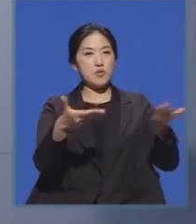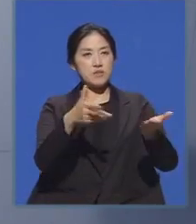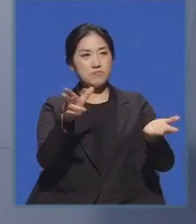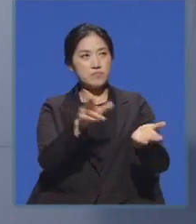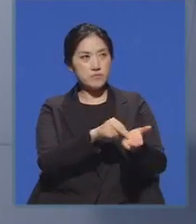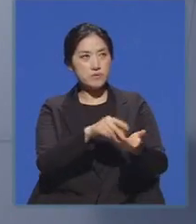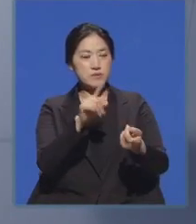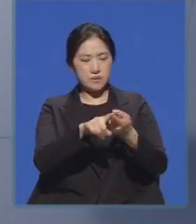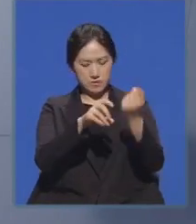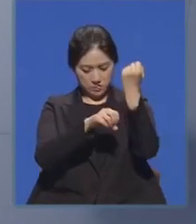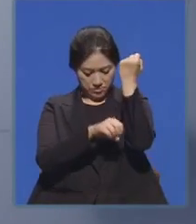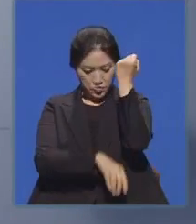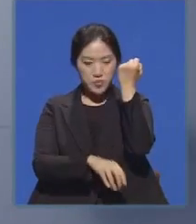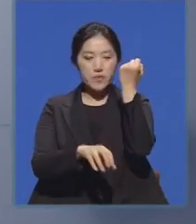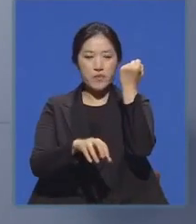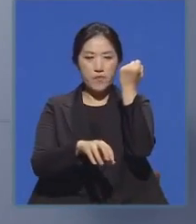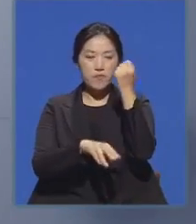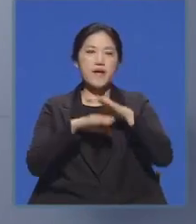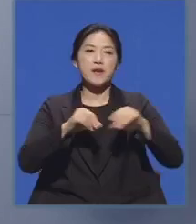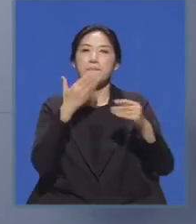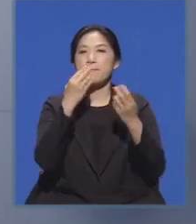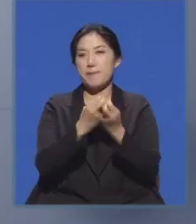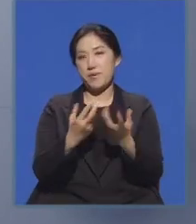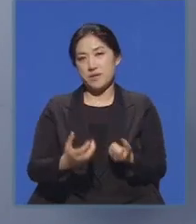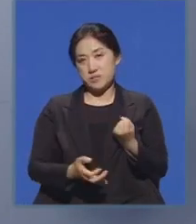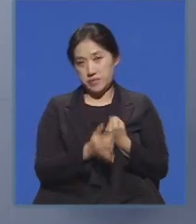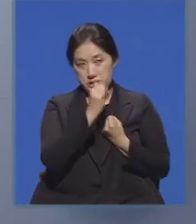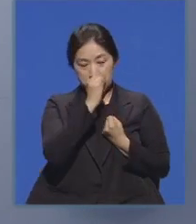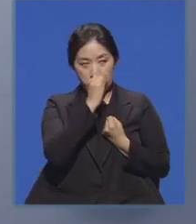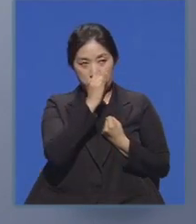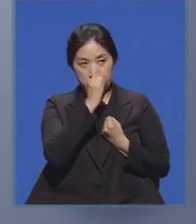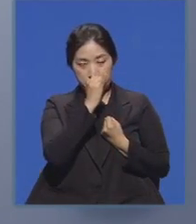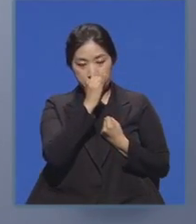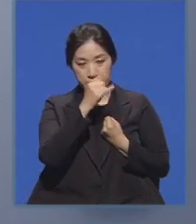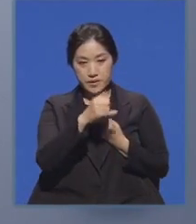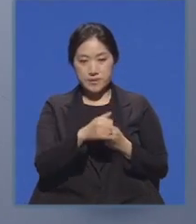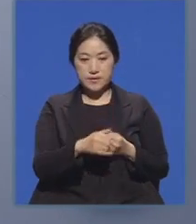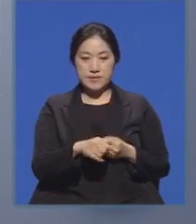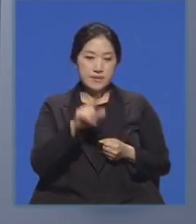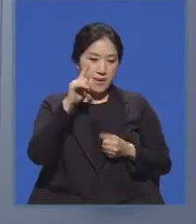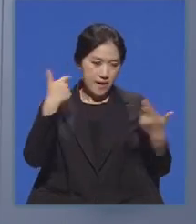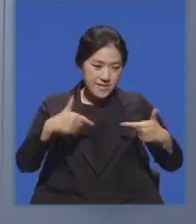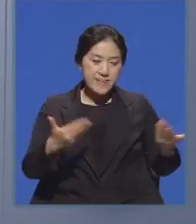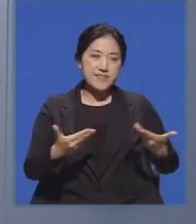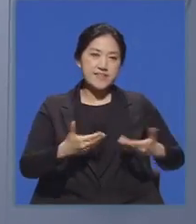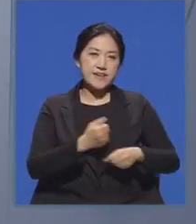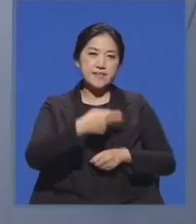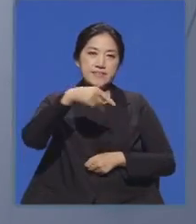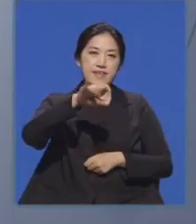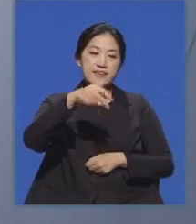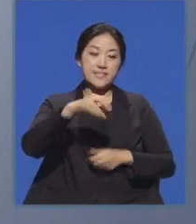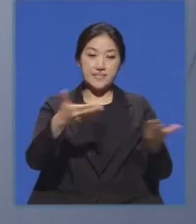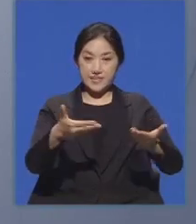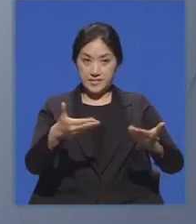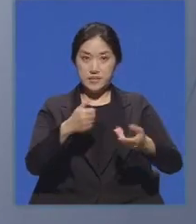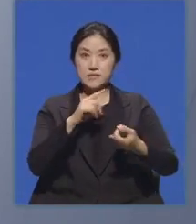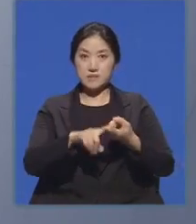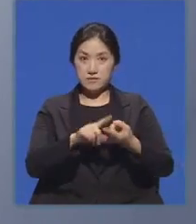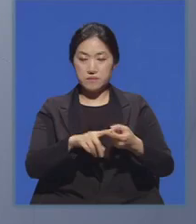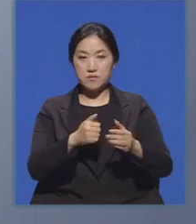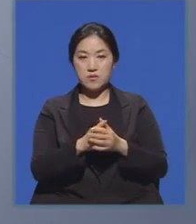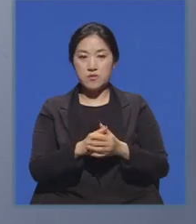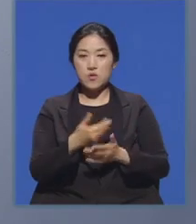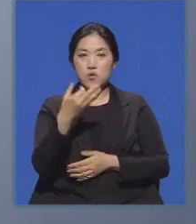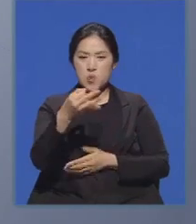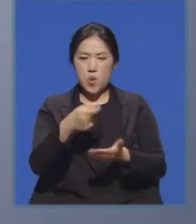대해서 근본적인 대책을 갖고 있습니다. 상시직, 지속적으로 상시적으로 근무하는 근로자의 경우에